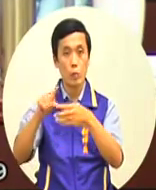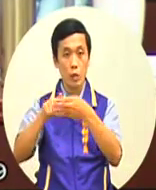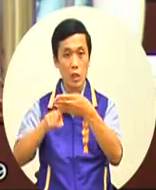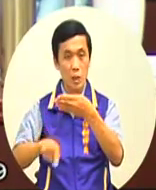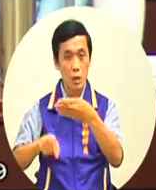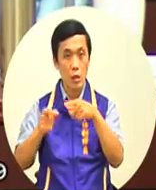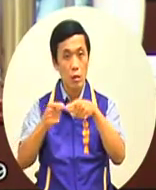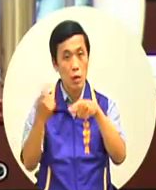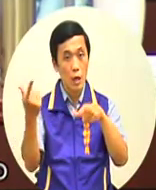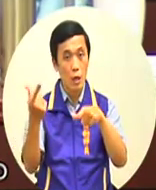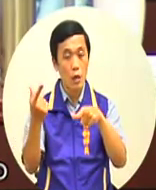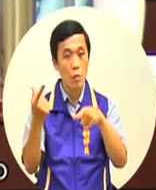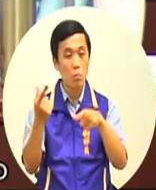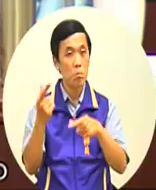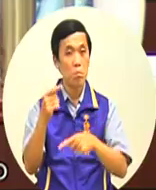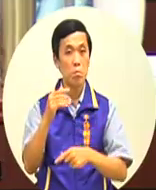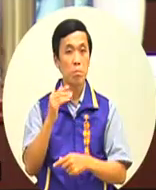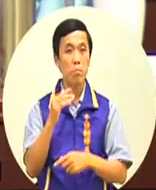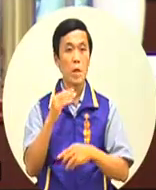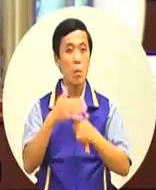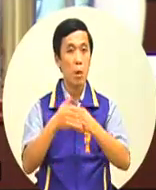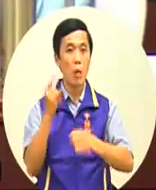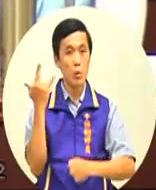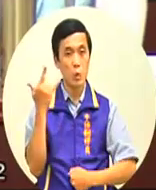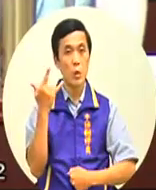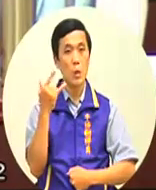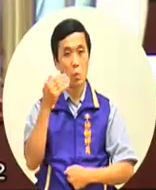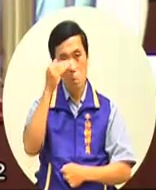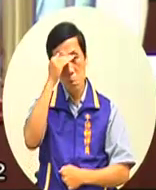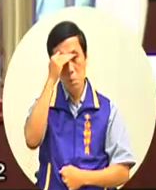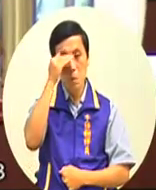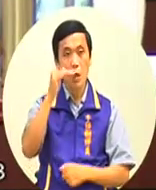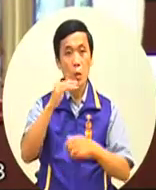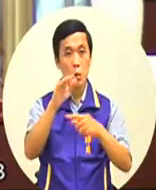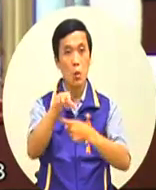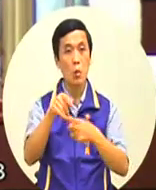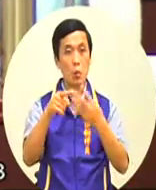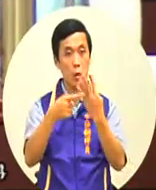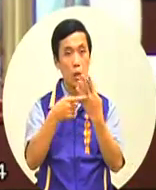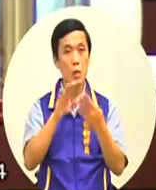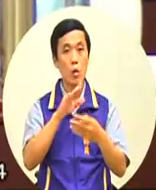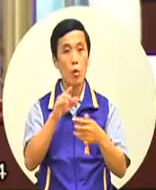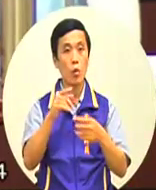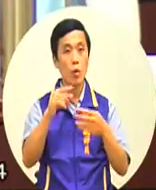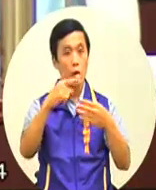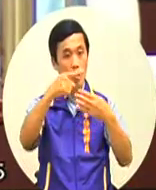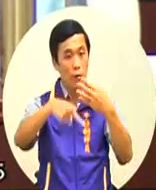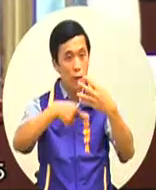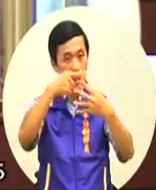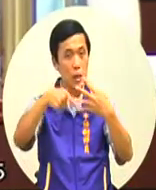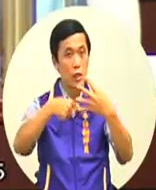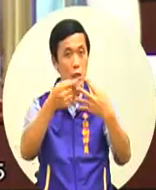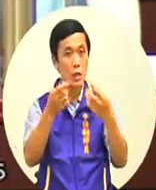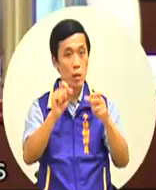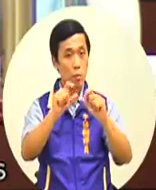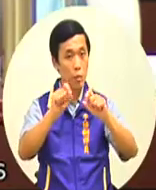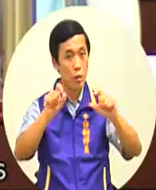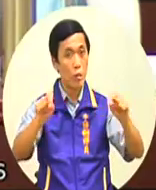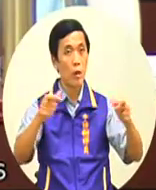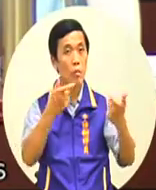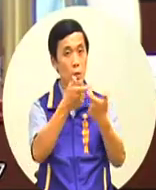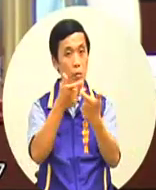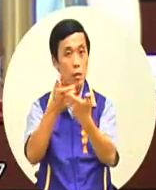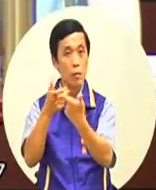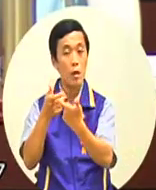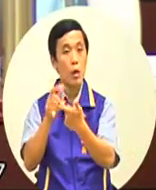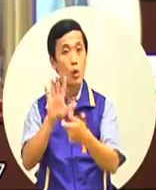的，因为农业的形态哈，有季节性，有当时啊休困，啊有时候伊无像咱